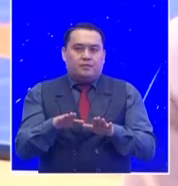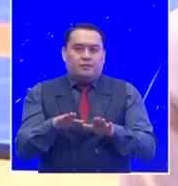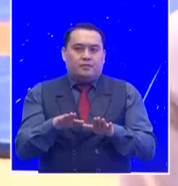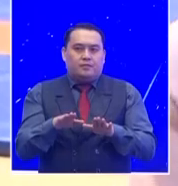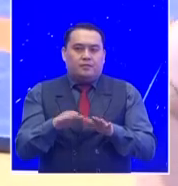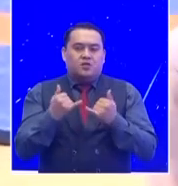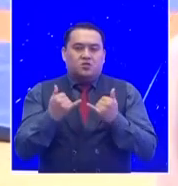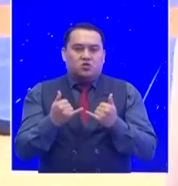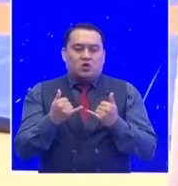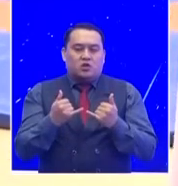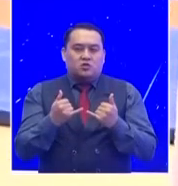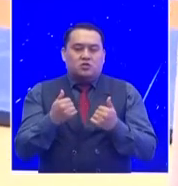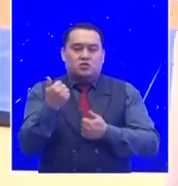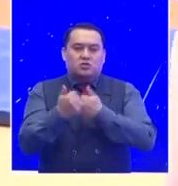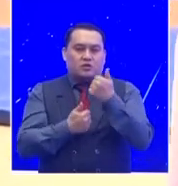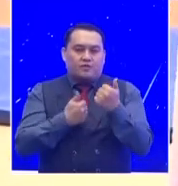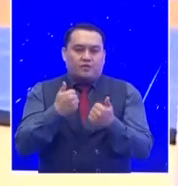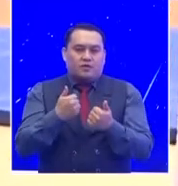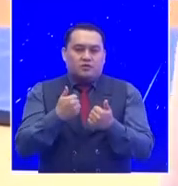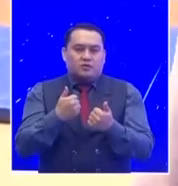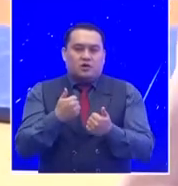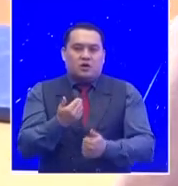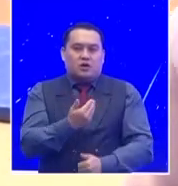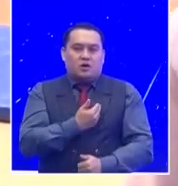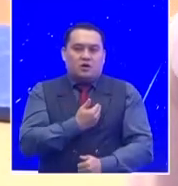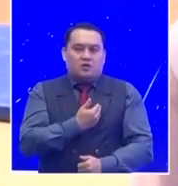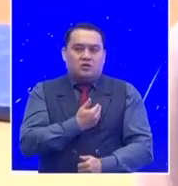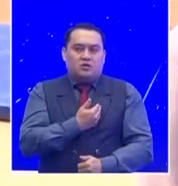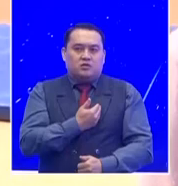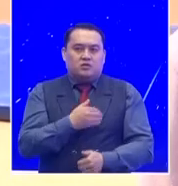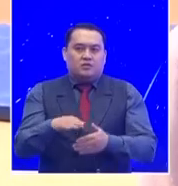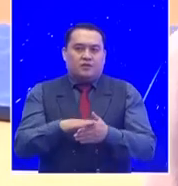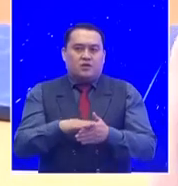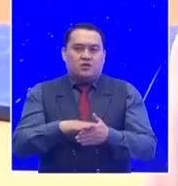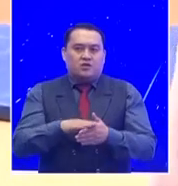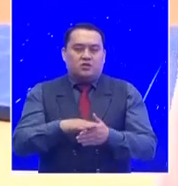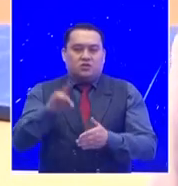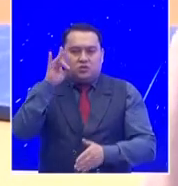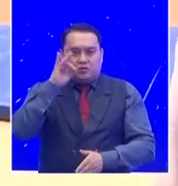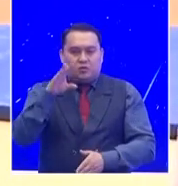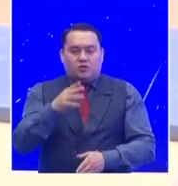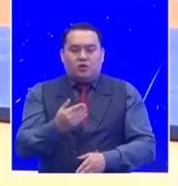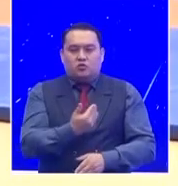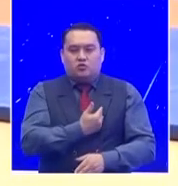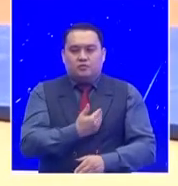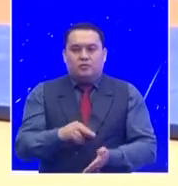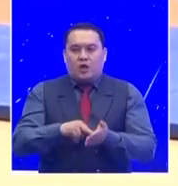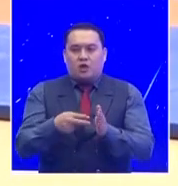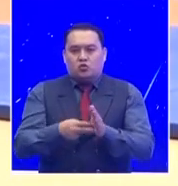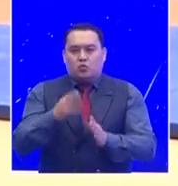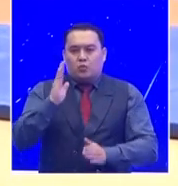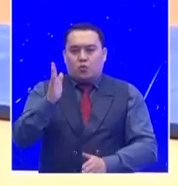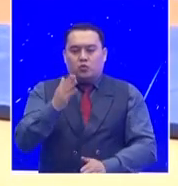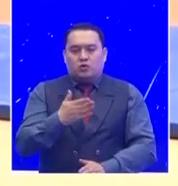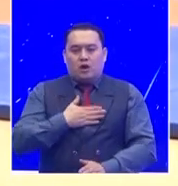Потом сейчас боролась вот и хочу завоевать это звание на чемпионат Казахстана в этом году тоже. Планы на будущее.